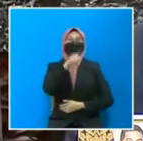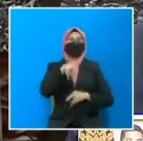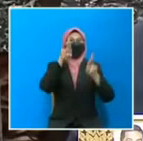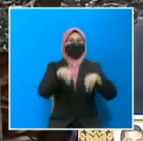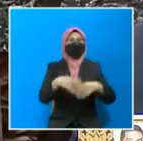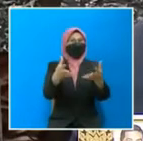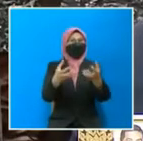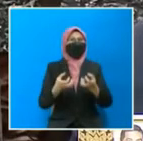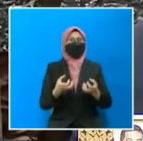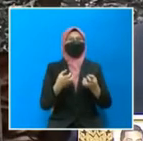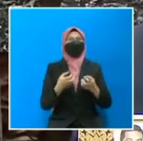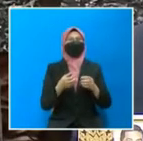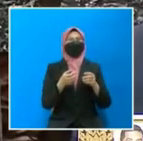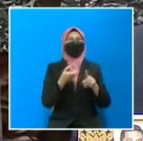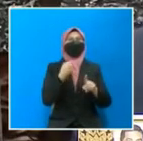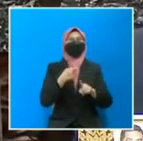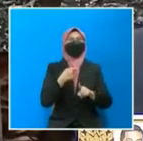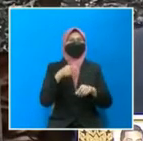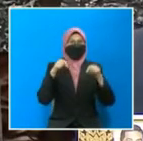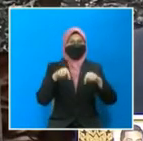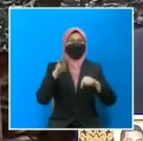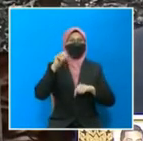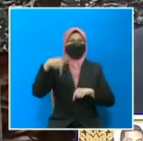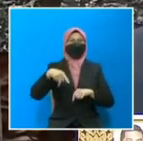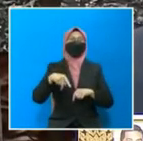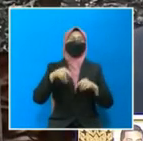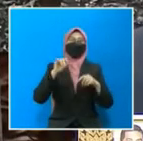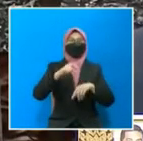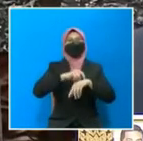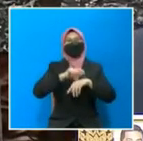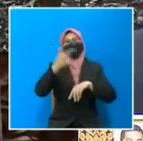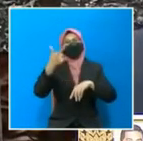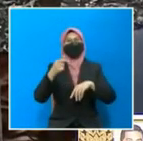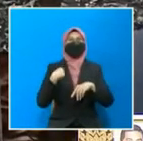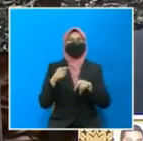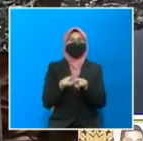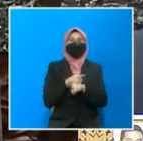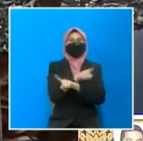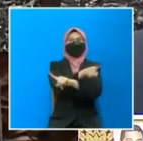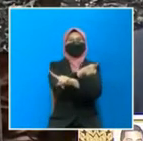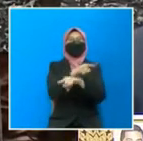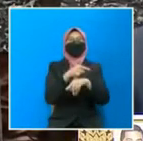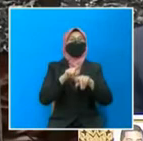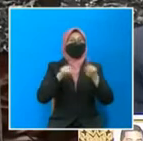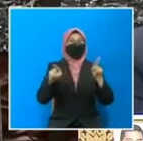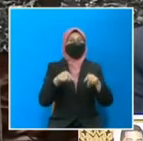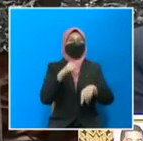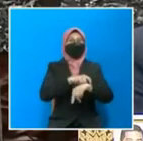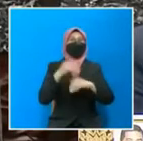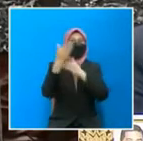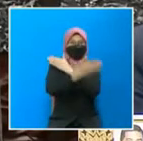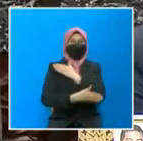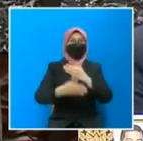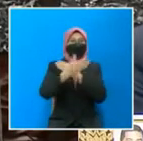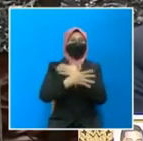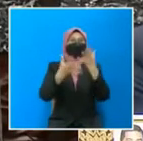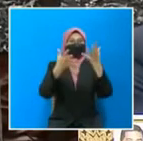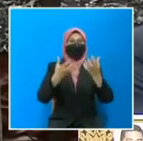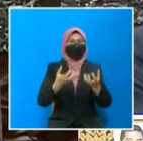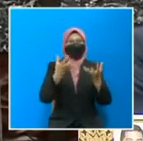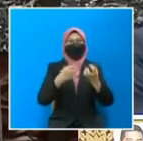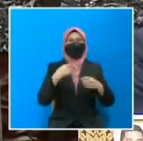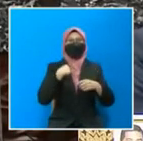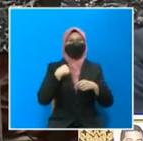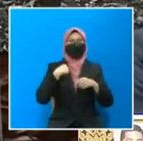dari kita. Walau di masa lain kita berbeza haluan, tetapi di saat negara memerlukan, kita ketepikan semua perbezaan